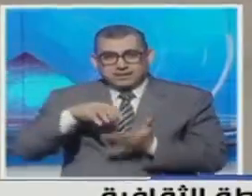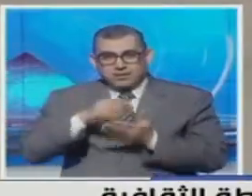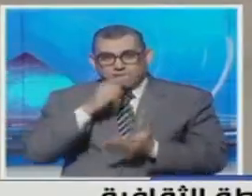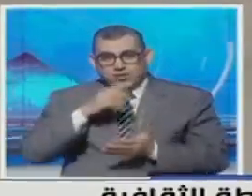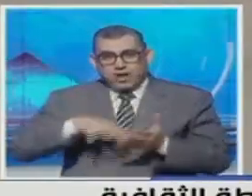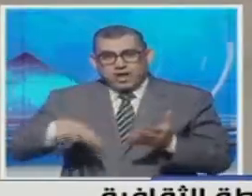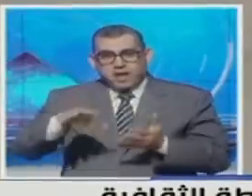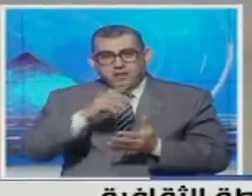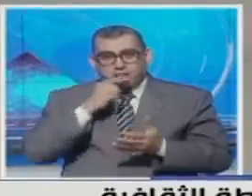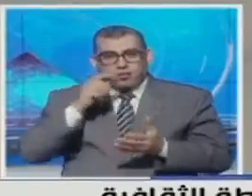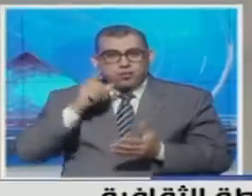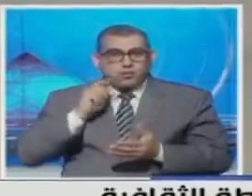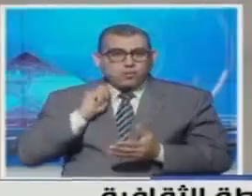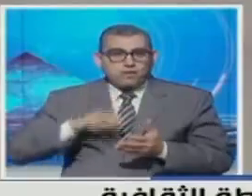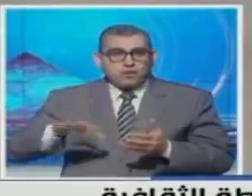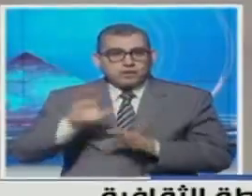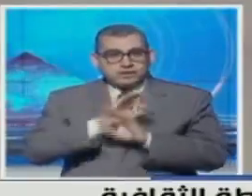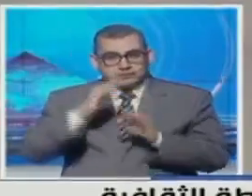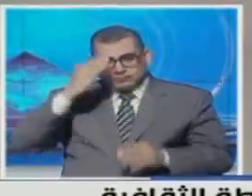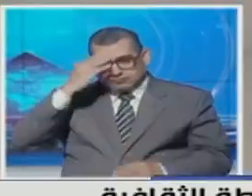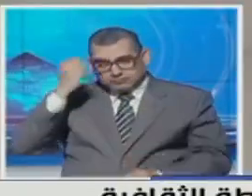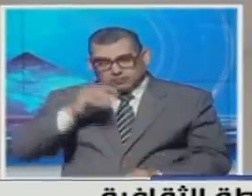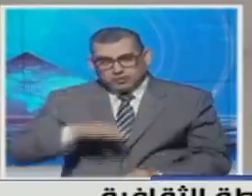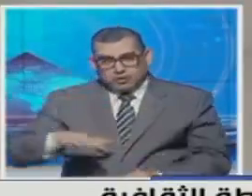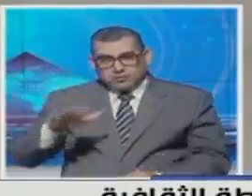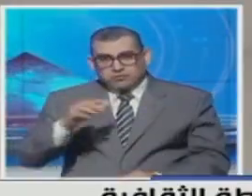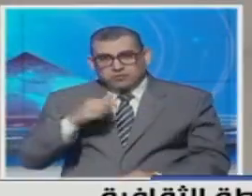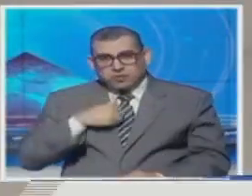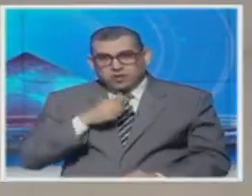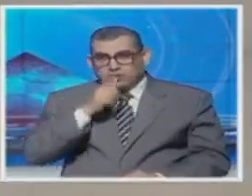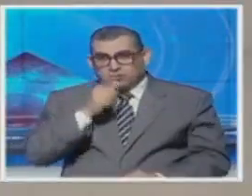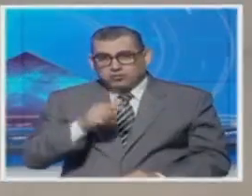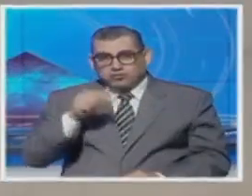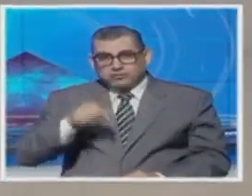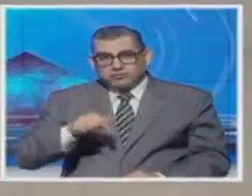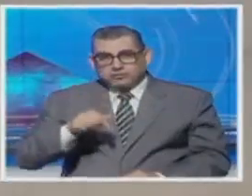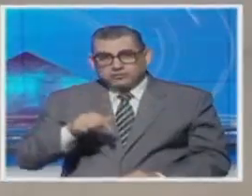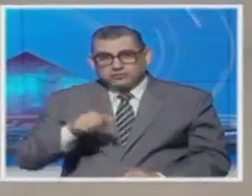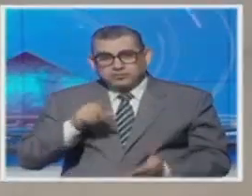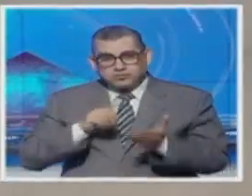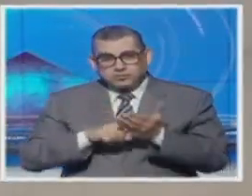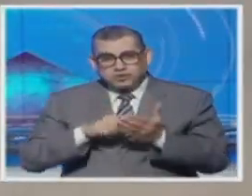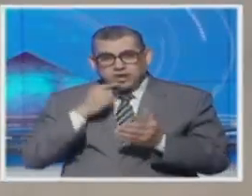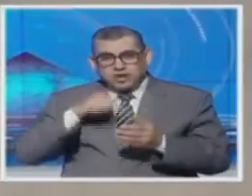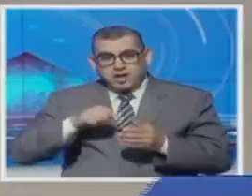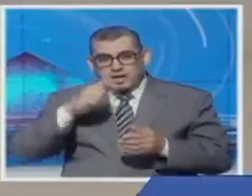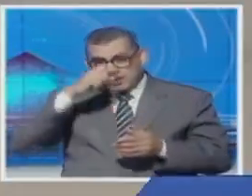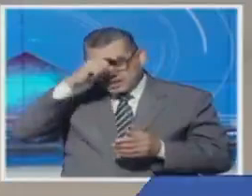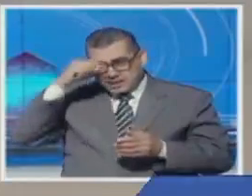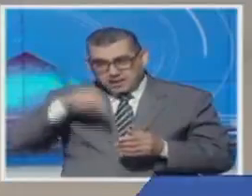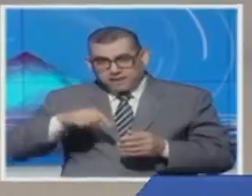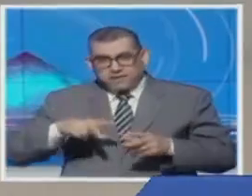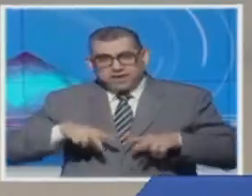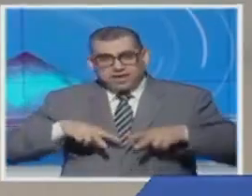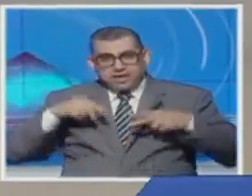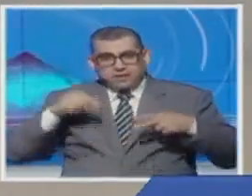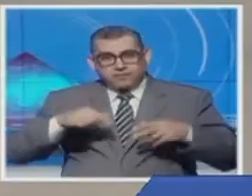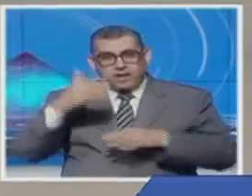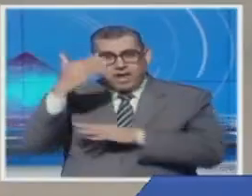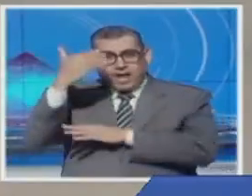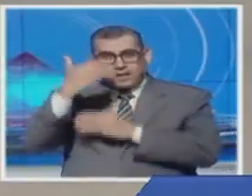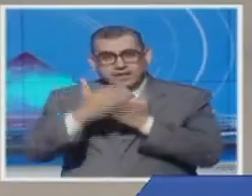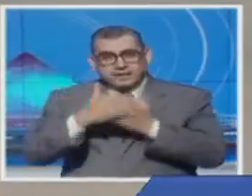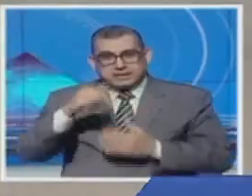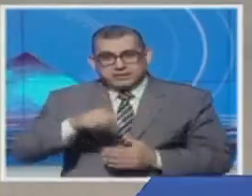كل الجمهورية أحييكم وأقول لكم أن هذا الموسم الصيفي في العالمين الجديدة